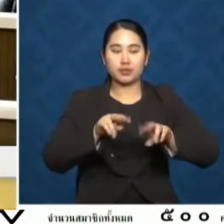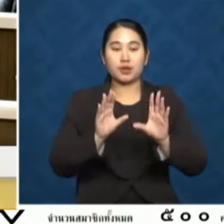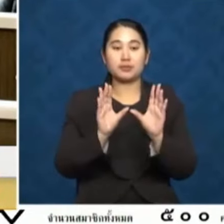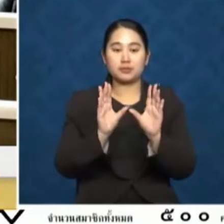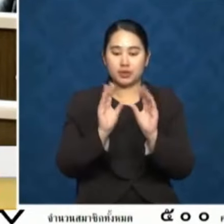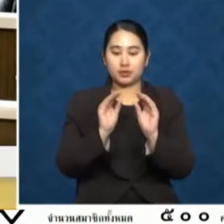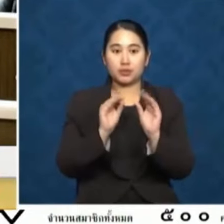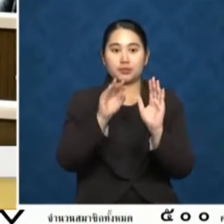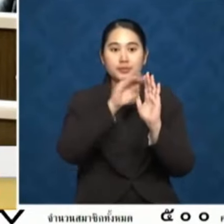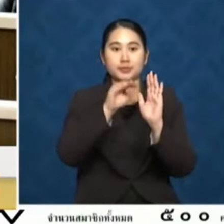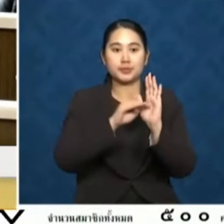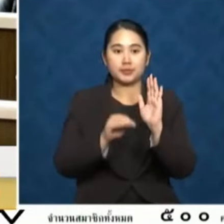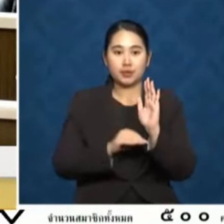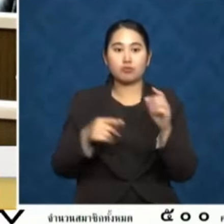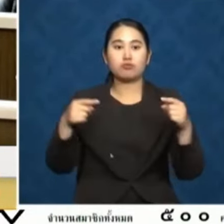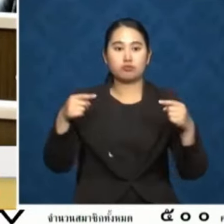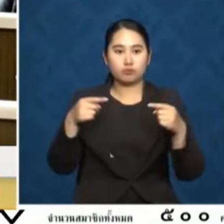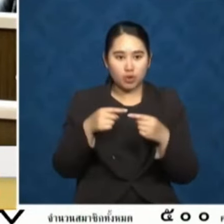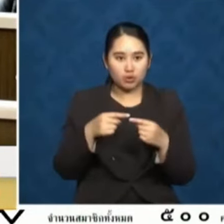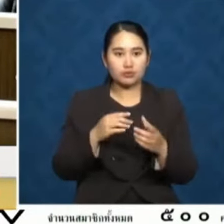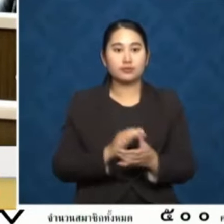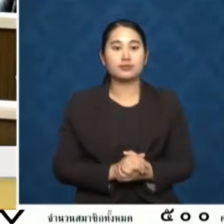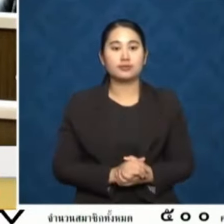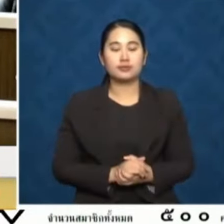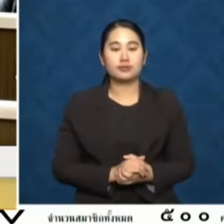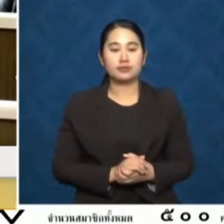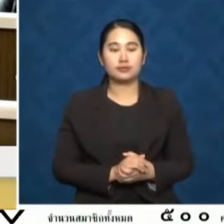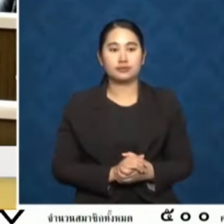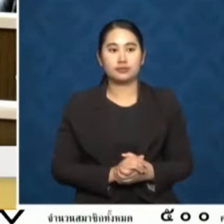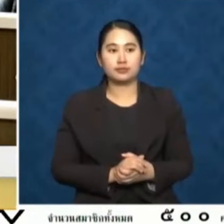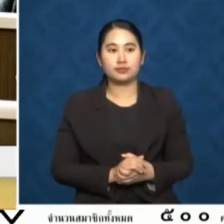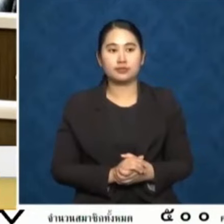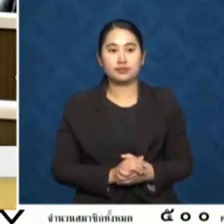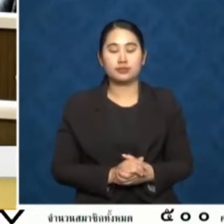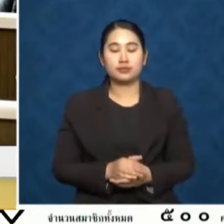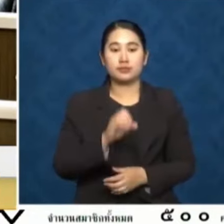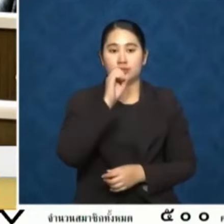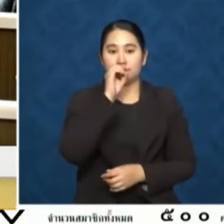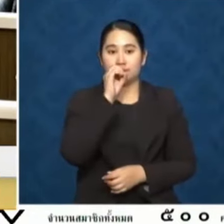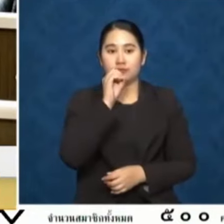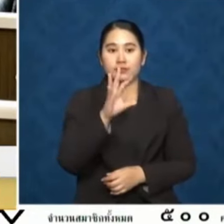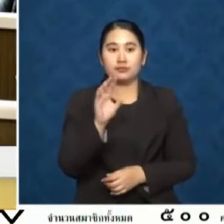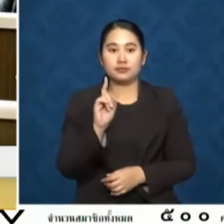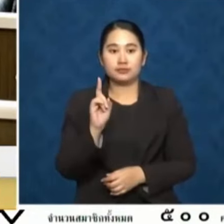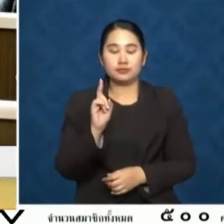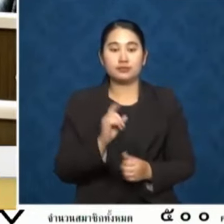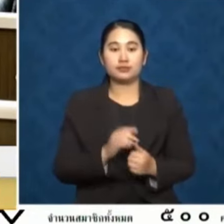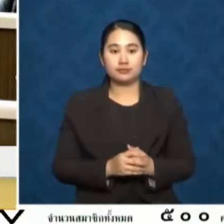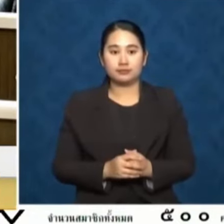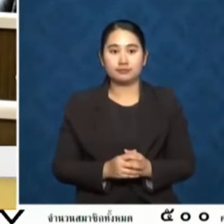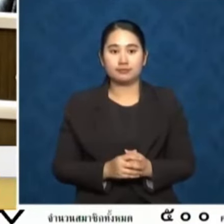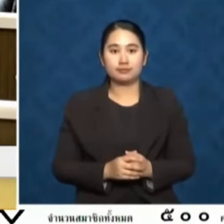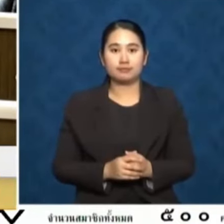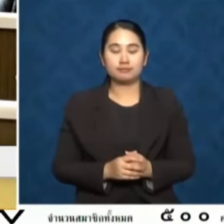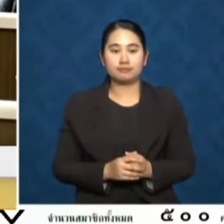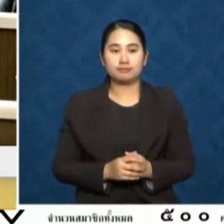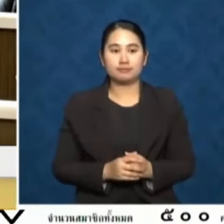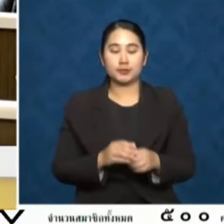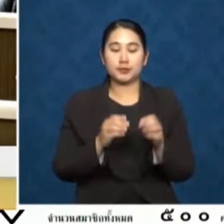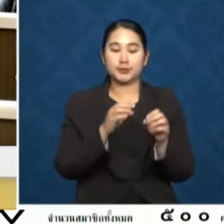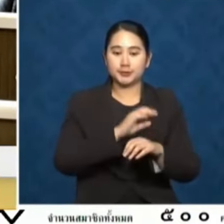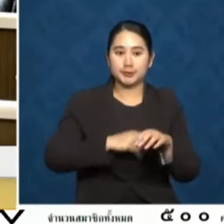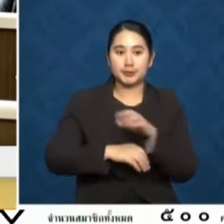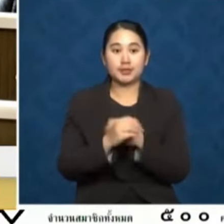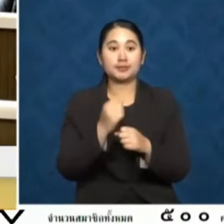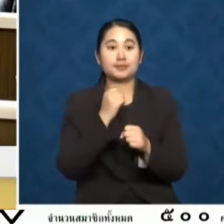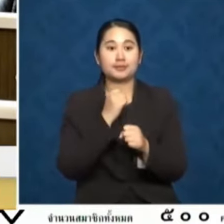ชุมให้ตรงไปตรงมาเพราะงั้นผมกราบเรียนท่านประธานที่เคารพว่าการปฏิบัติภารกิจ